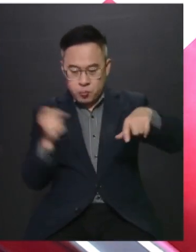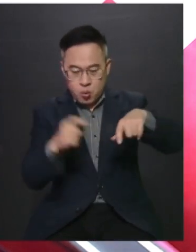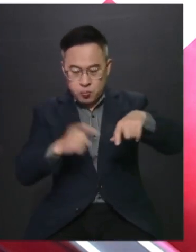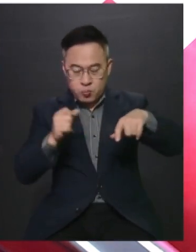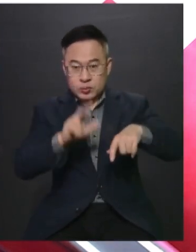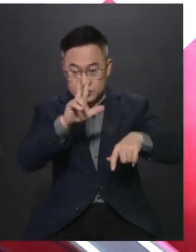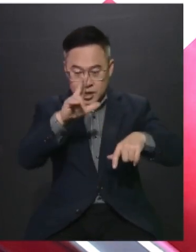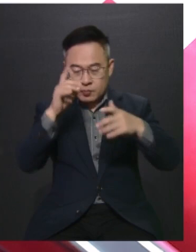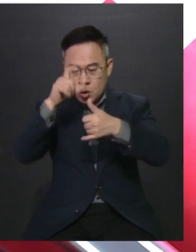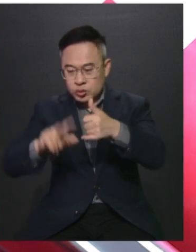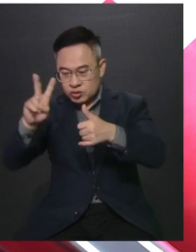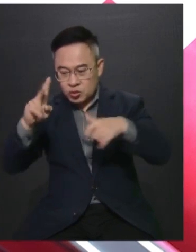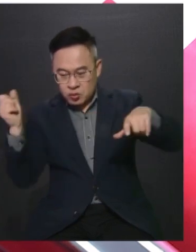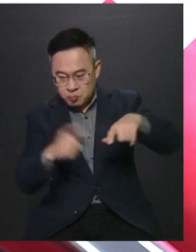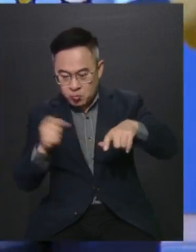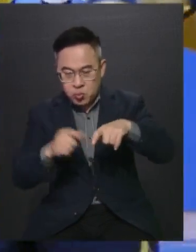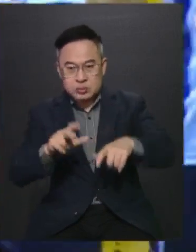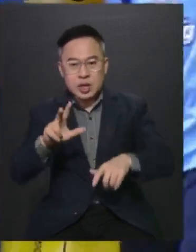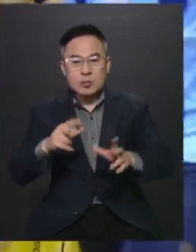ฟุตซอลคลับได้8ประตูต่อ1ครับ